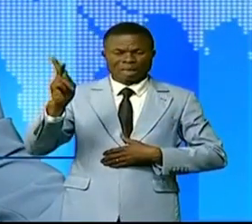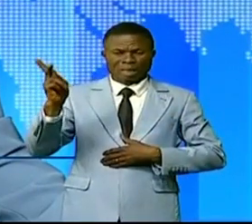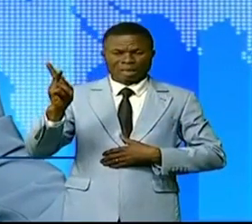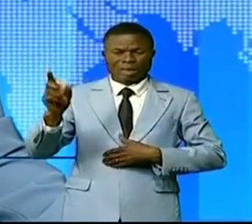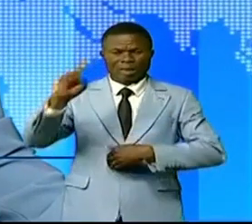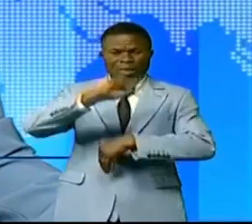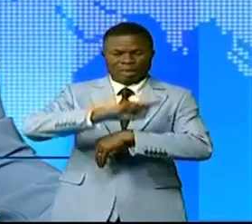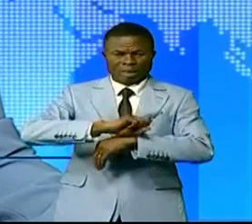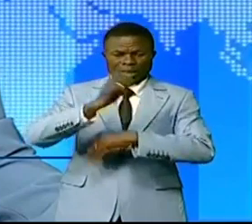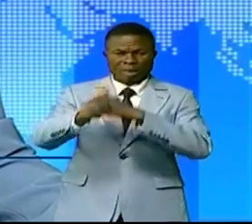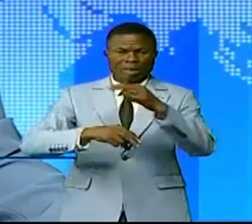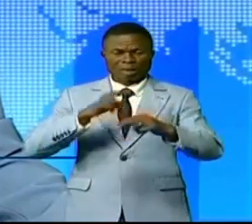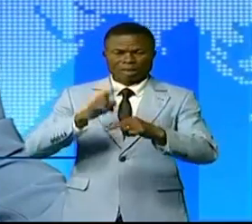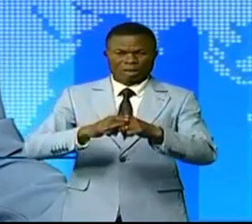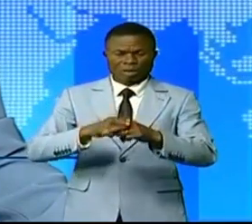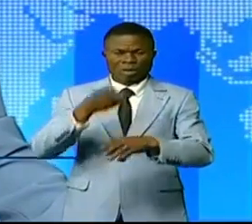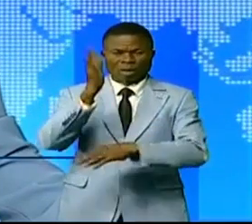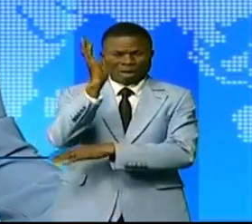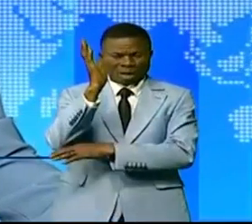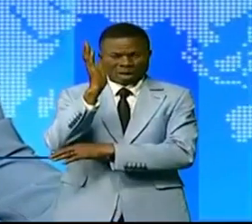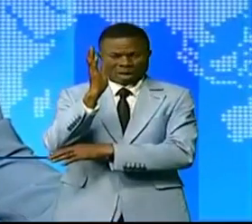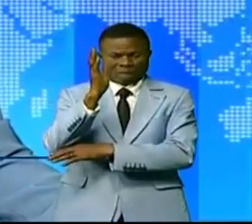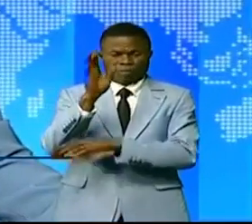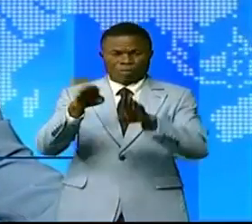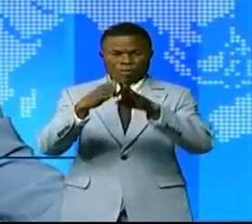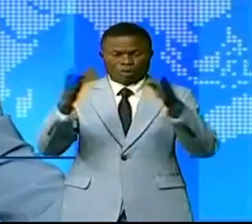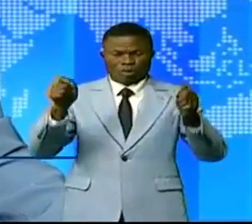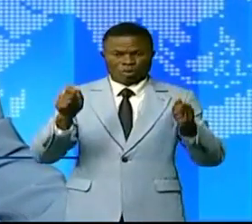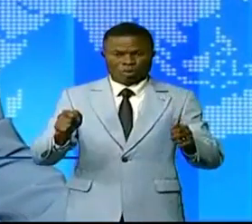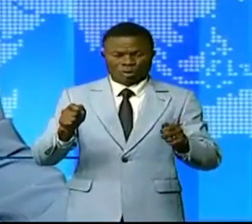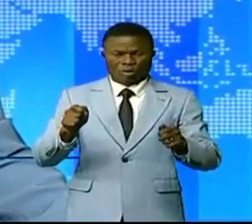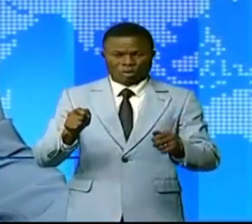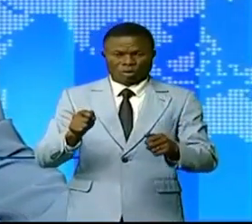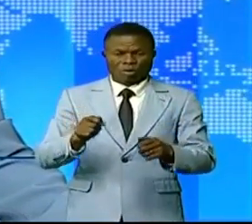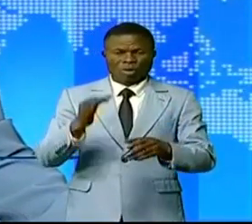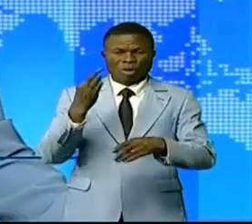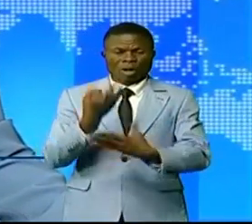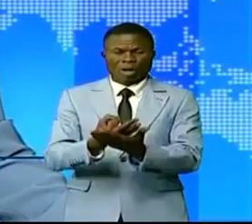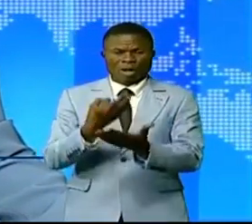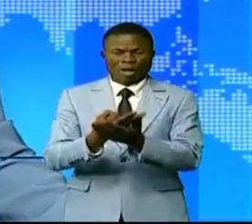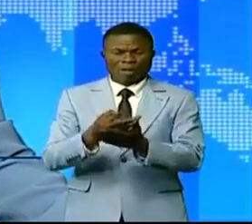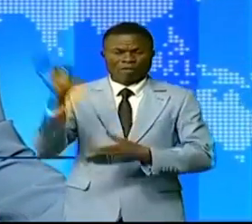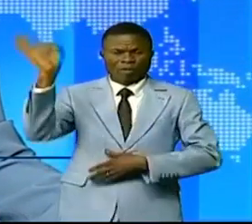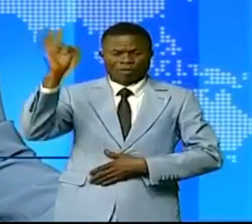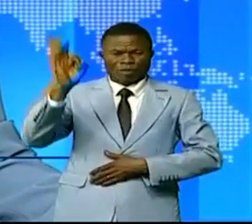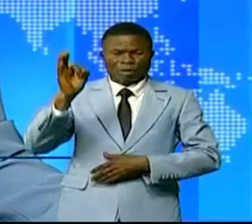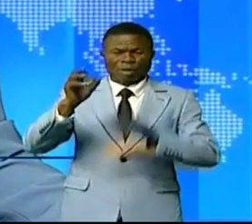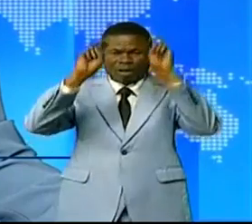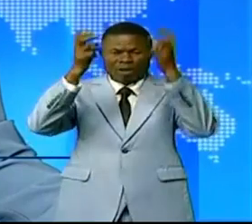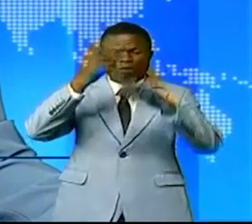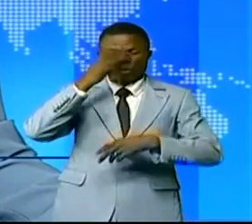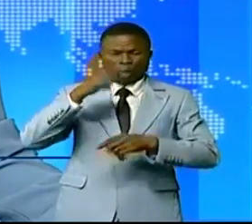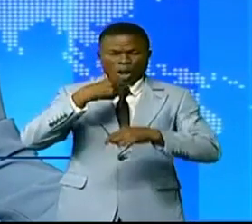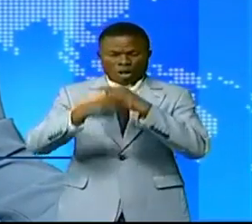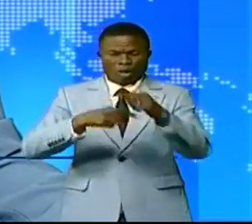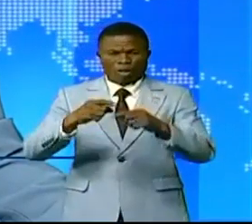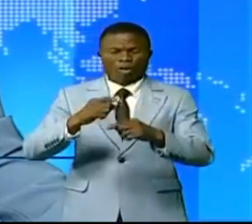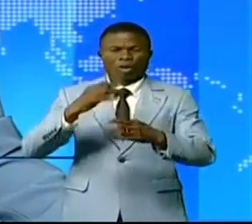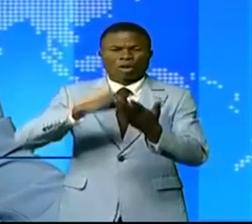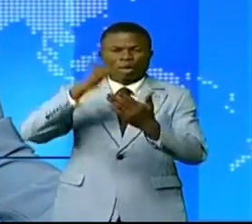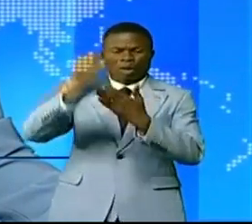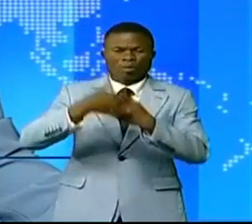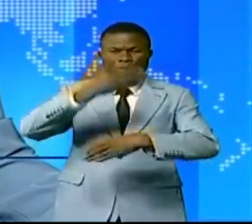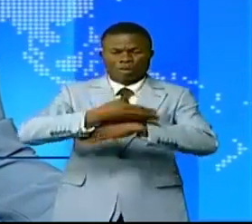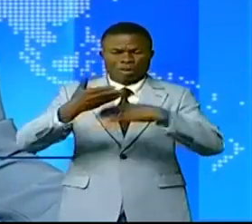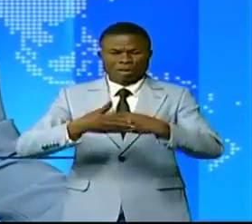Journée nationale de l'arbre, je l'ai dit à l'ouverture de ce journal, le Fonds forestier national Bukavu a lancé le projet de plantation